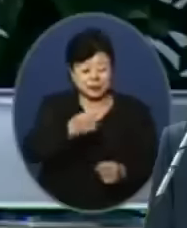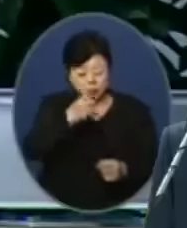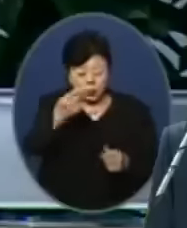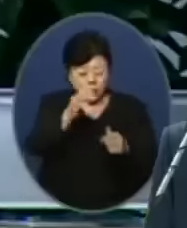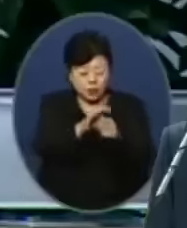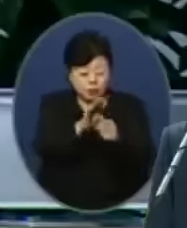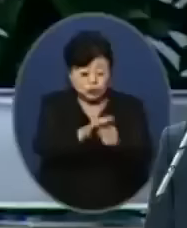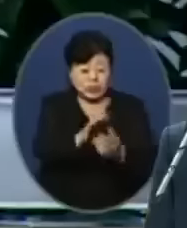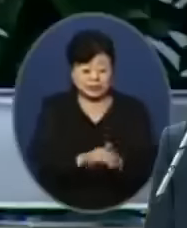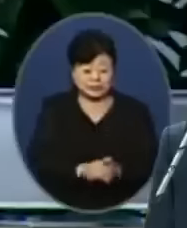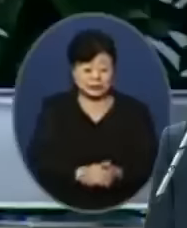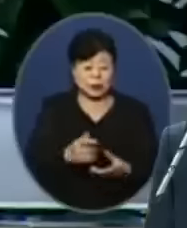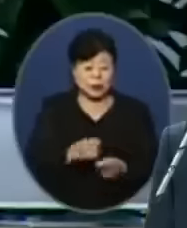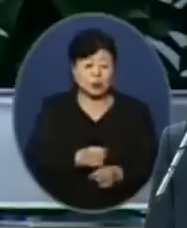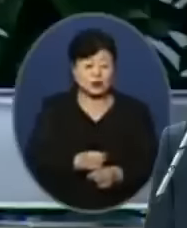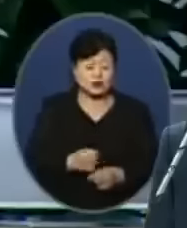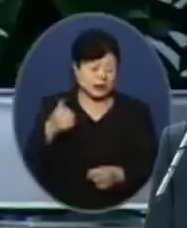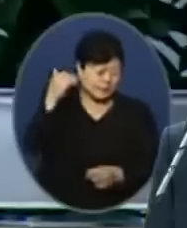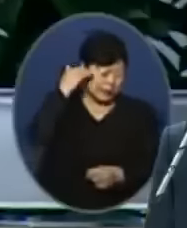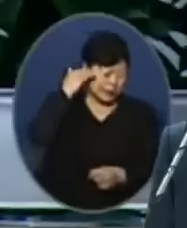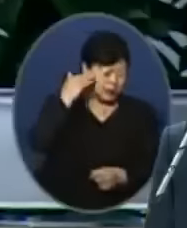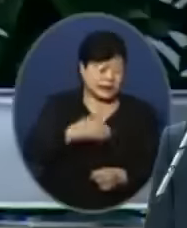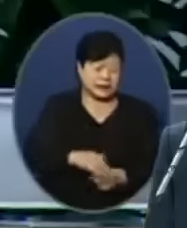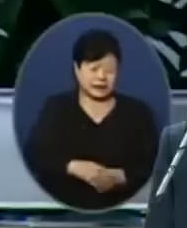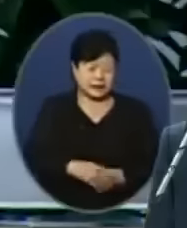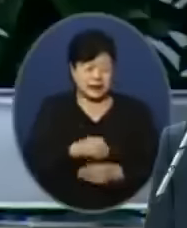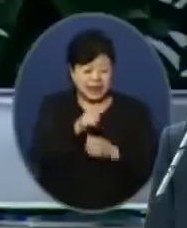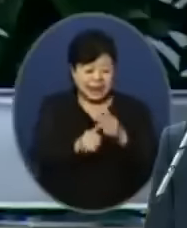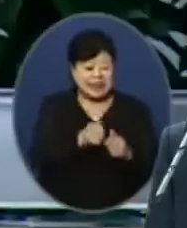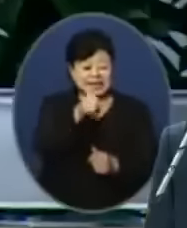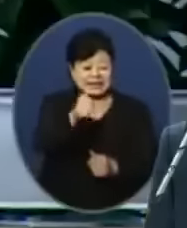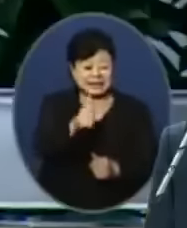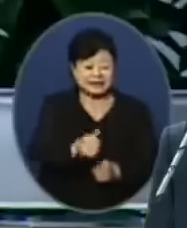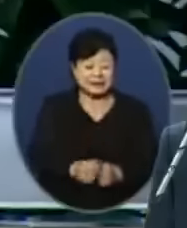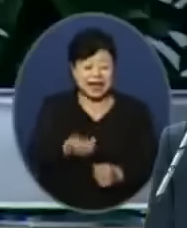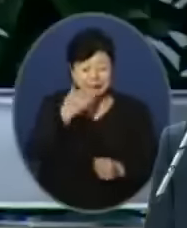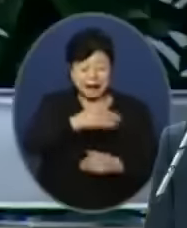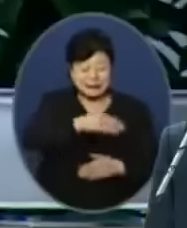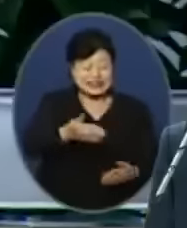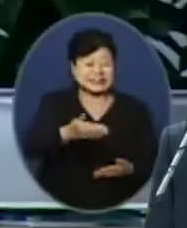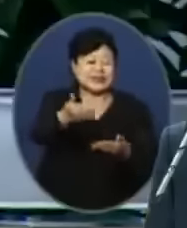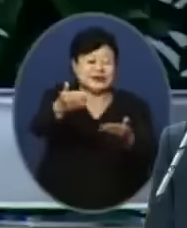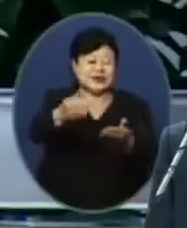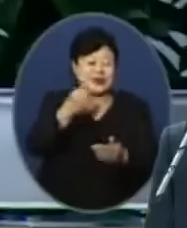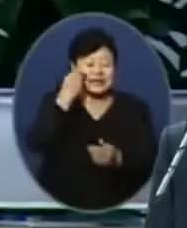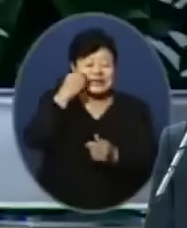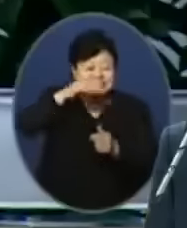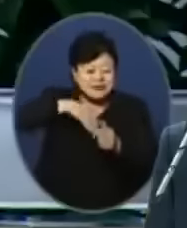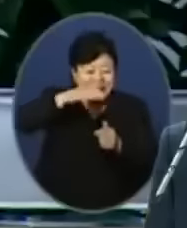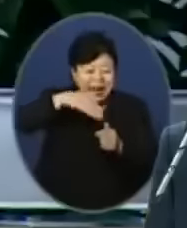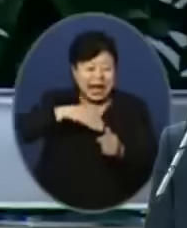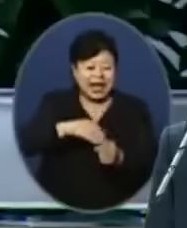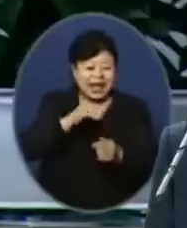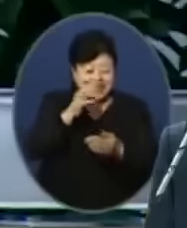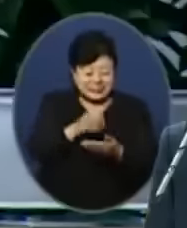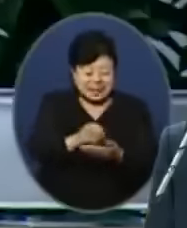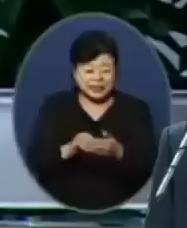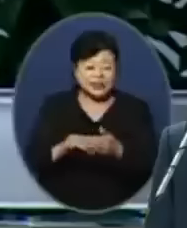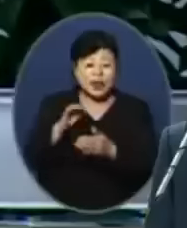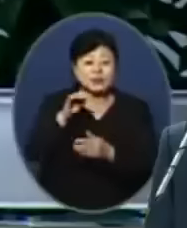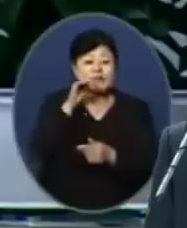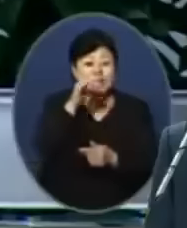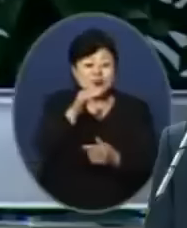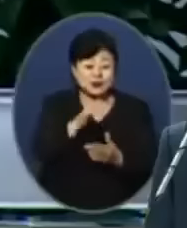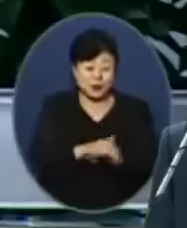주신다. 원수가 공격을 올 때는 하나님이 곧장 밥상 차려 주시고 기름을 발라 잔이 넘치게 해